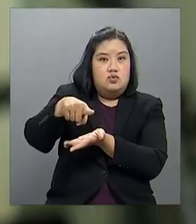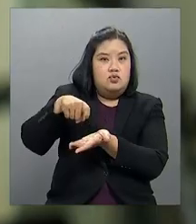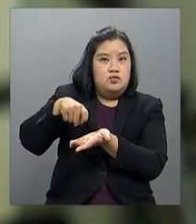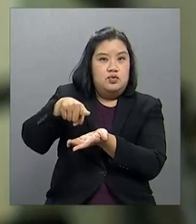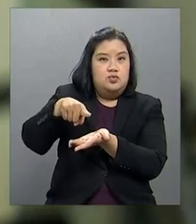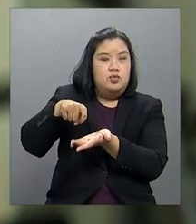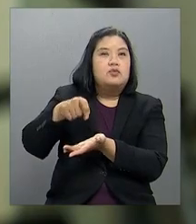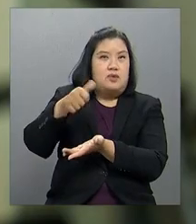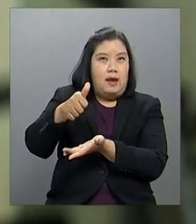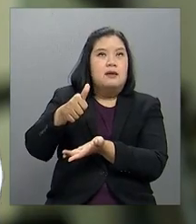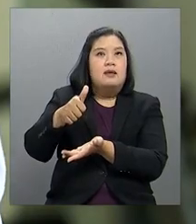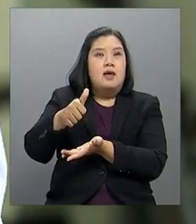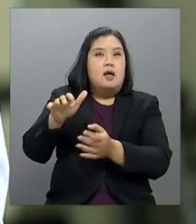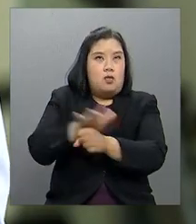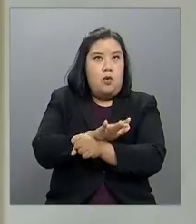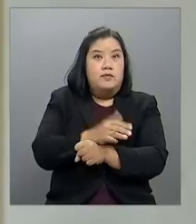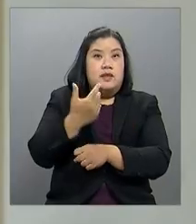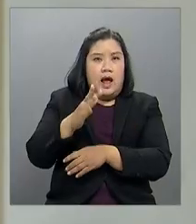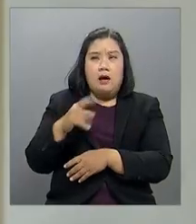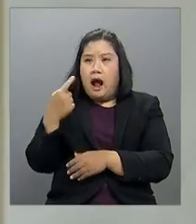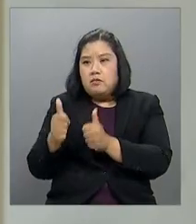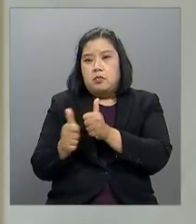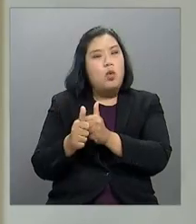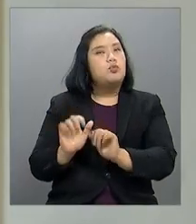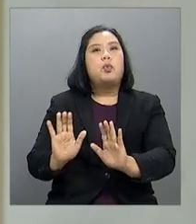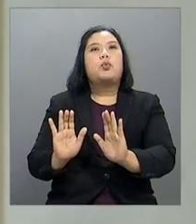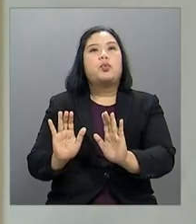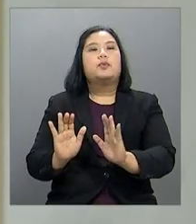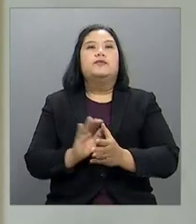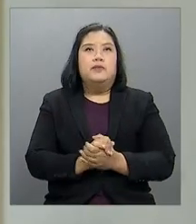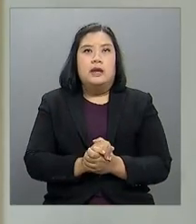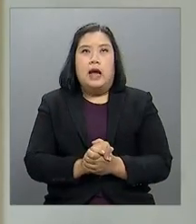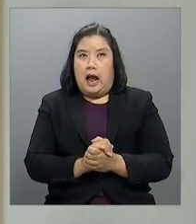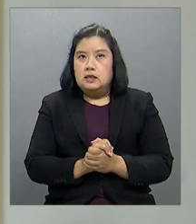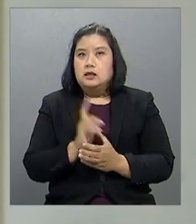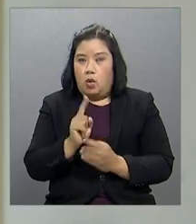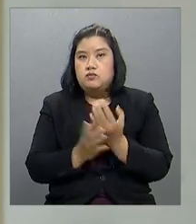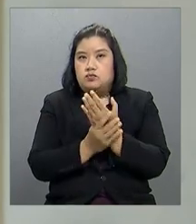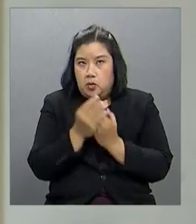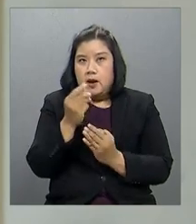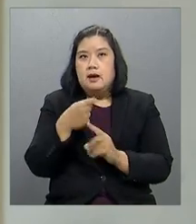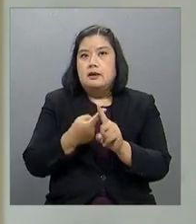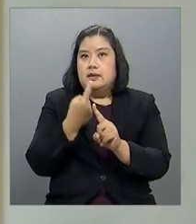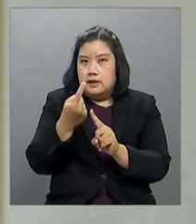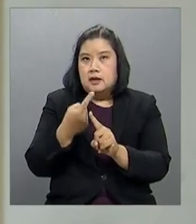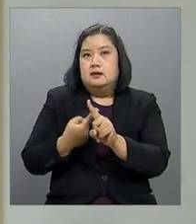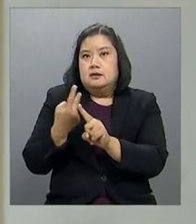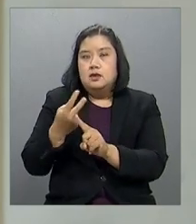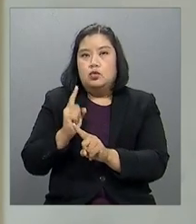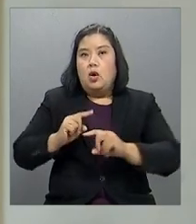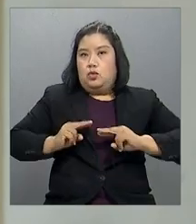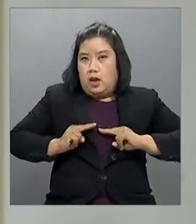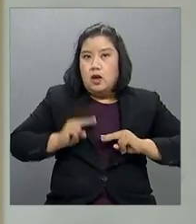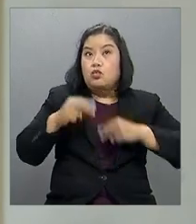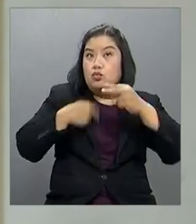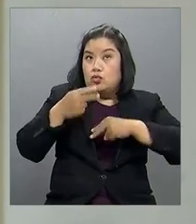แล้วก็พึ่งพาผู้อื่นน้อยที่สุดละ ก็นี่คือเป้าหมายสูงสุดก็คือสามารถให้ผู้ป่วยเนี่ยกลับมาช่วยเหลือตัวเองได้นะคะแล้วก็สาม